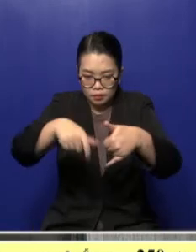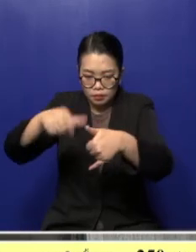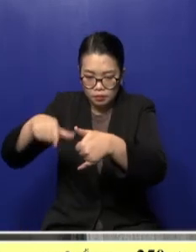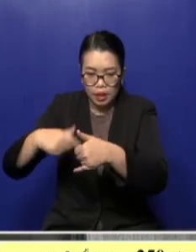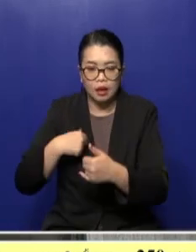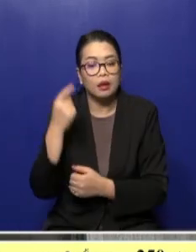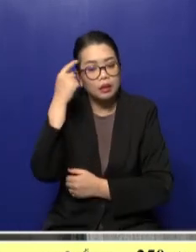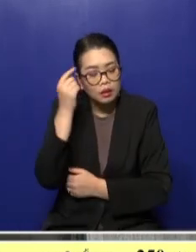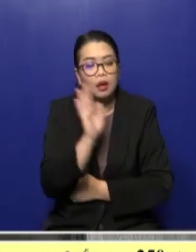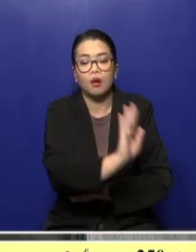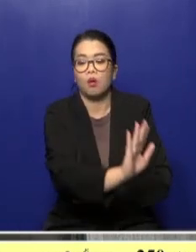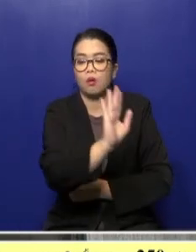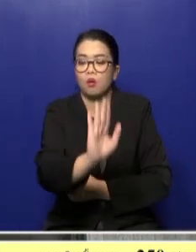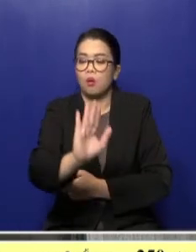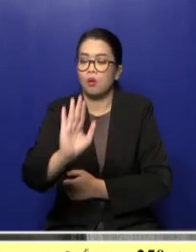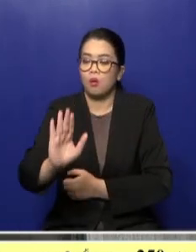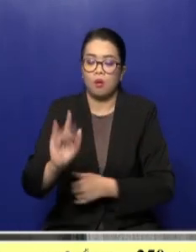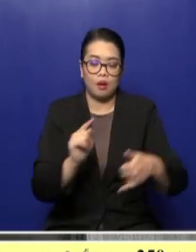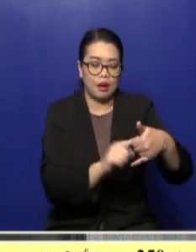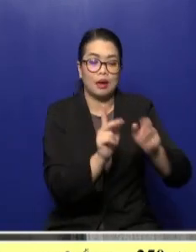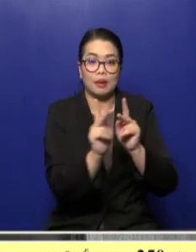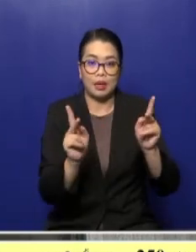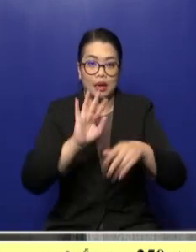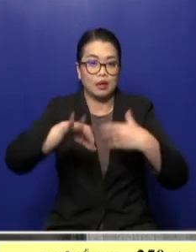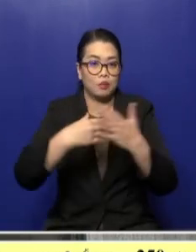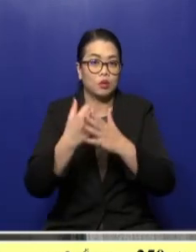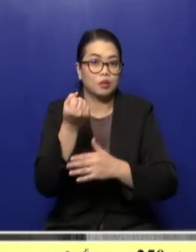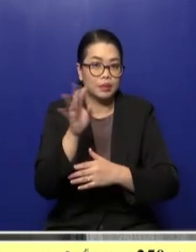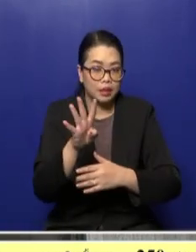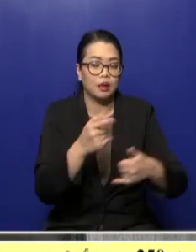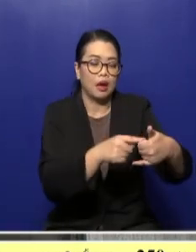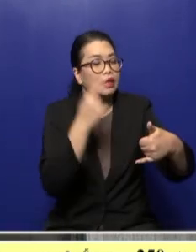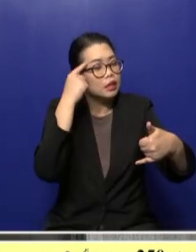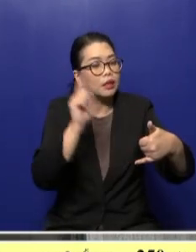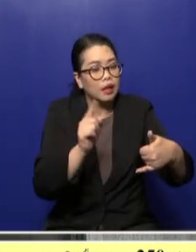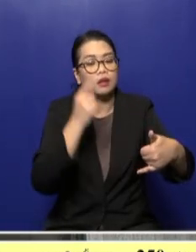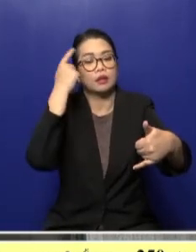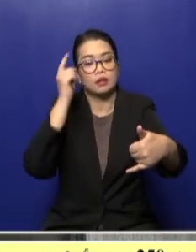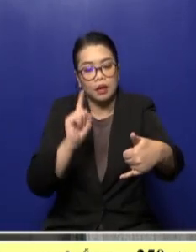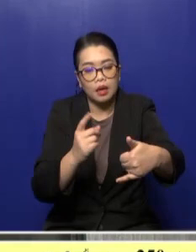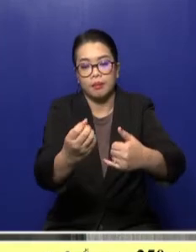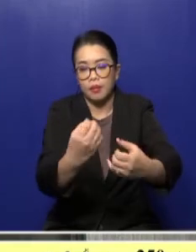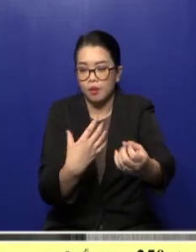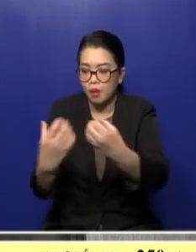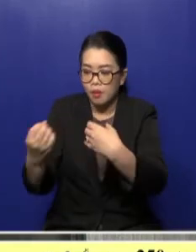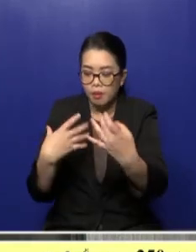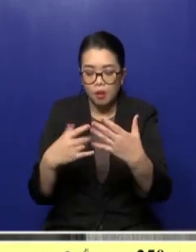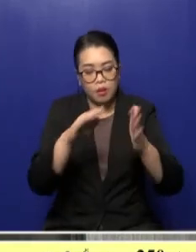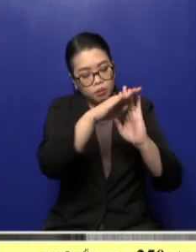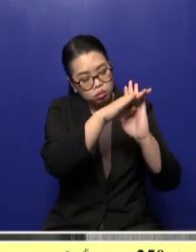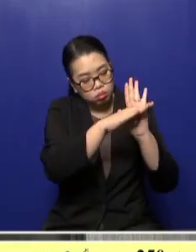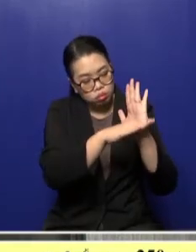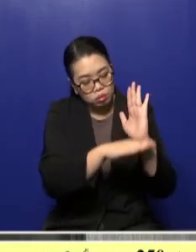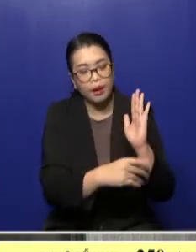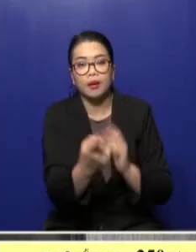วิสัยทัศน์ของผู้ที่ได้รับการคัดเลือกเพื่อประกอบการตกลงใจถ้ากระบวนต่างๆมาตรฐานเหล่านี้ถูกตัดออกไป